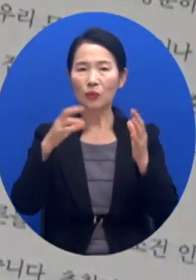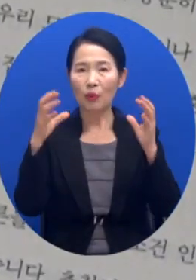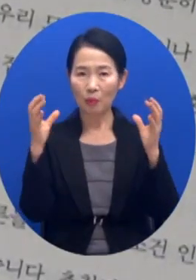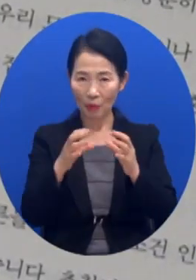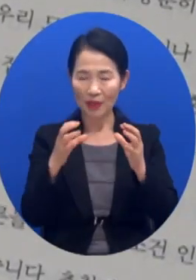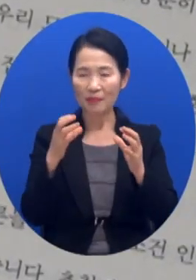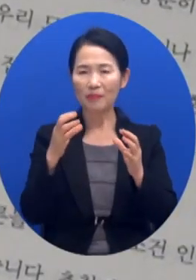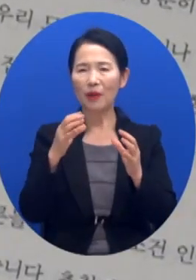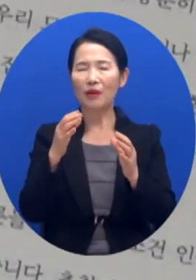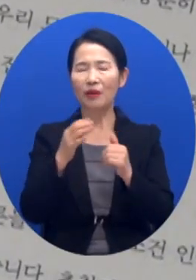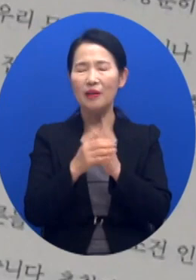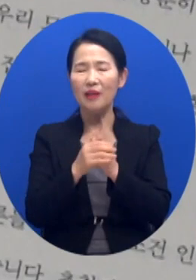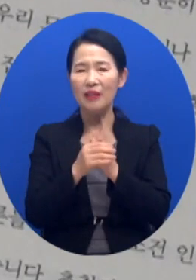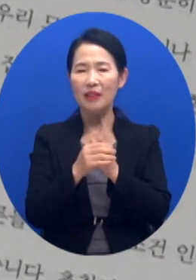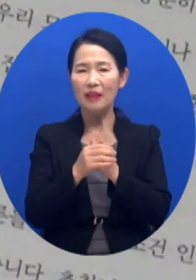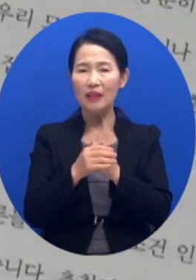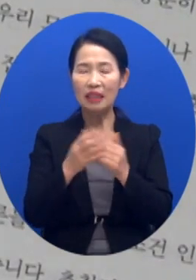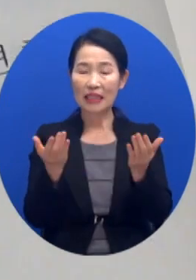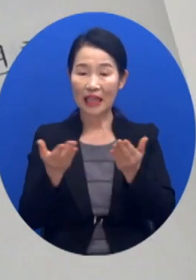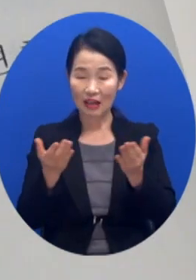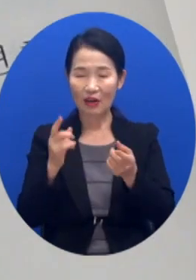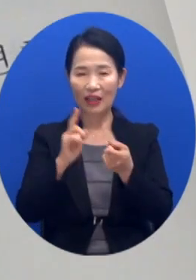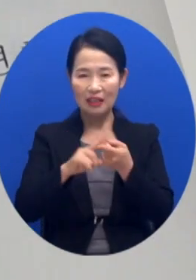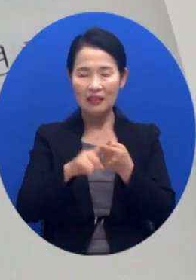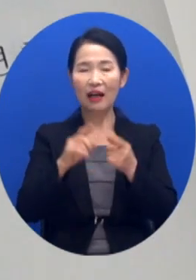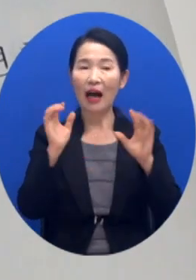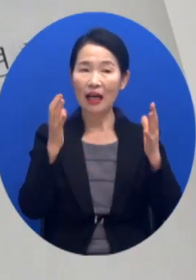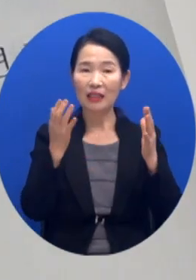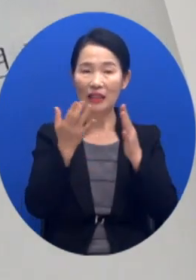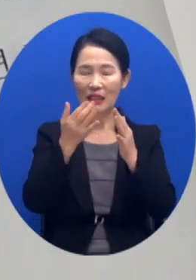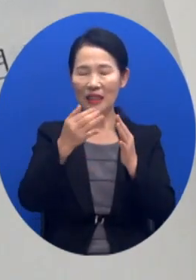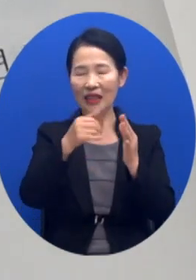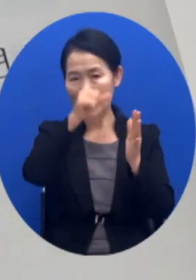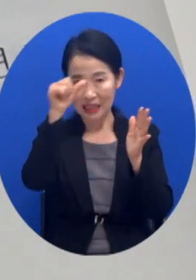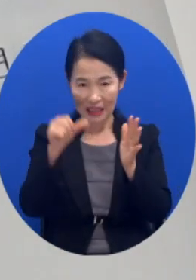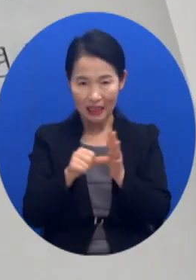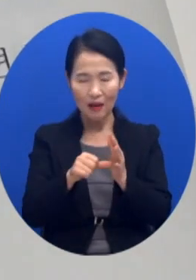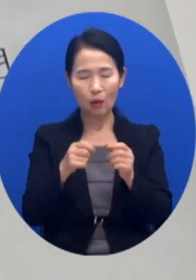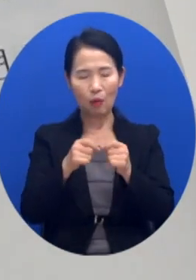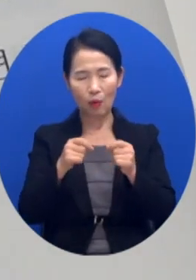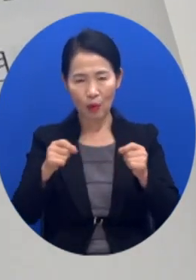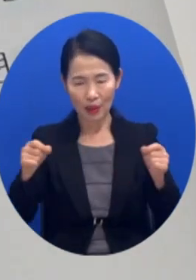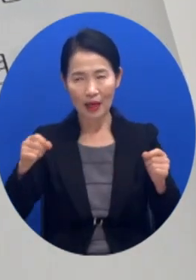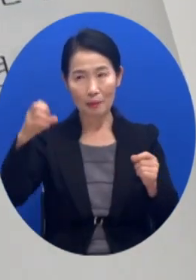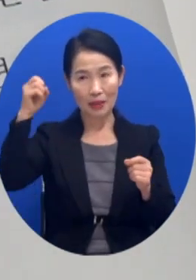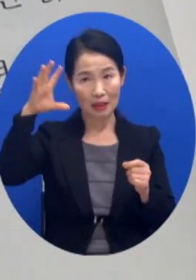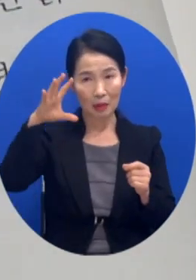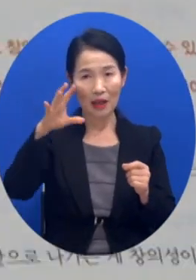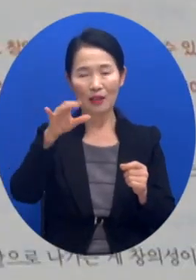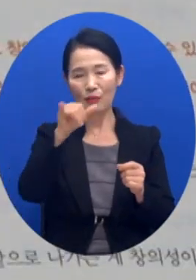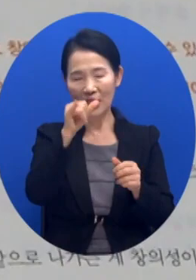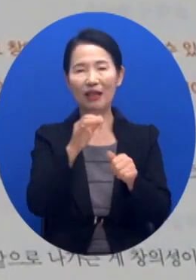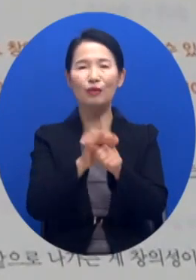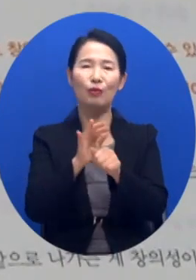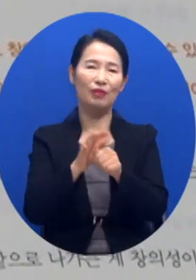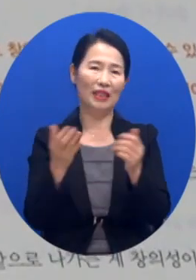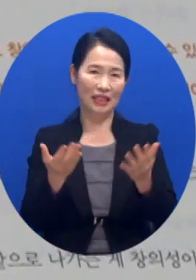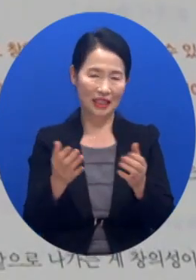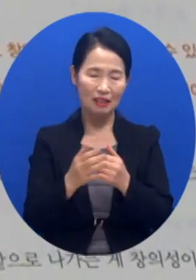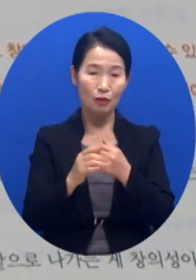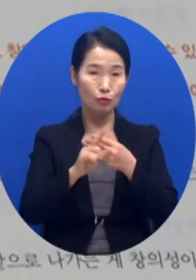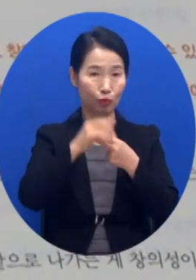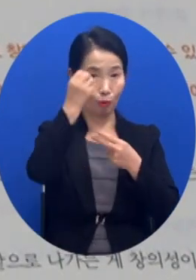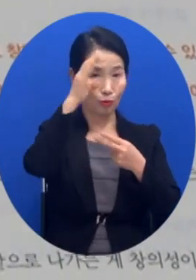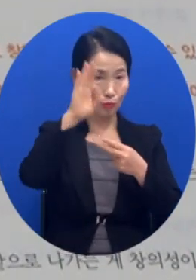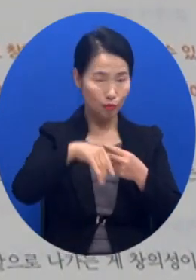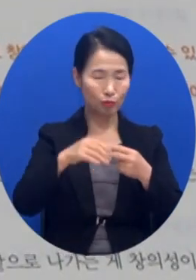씨는 독서 모임 사역은 아이들의 인생에서 오래도록 빛을 발할 수 있게 돕는 일이라며 중고등부는 물론